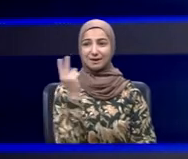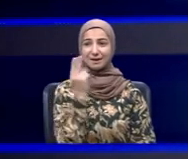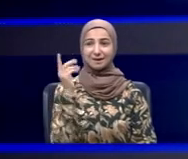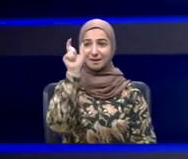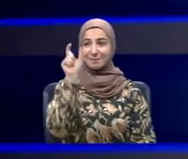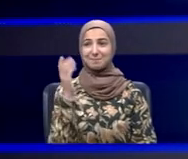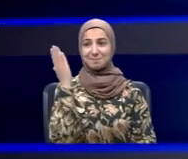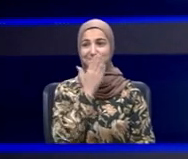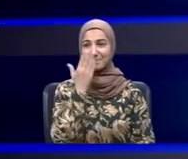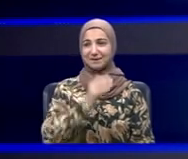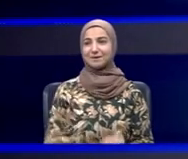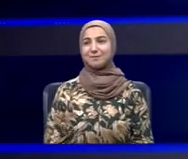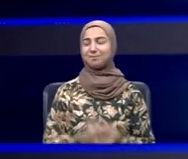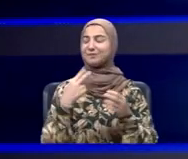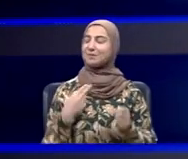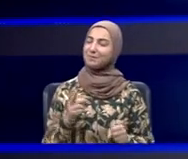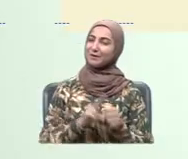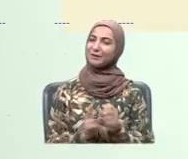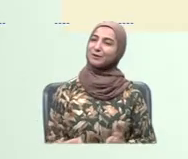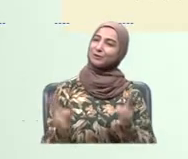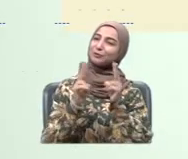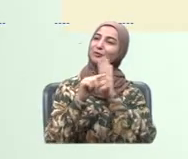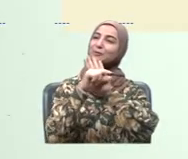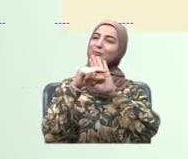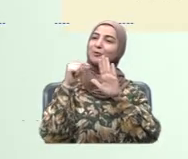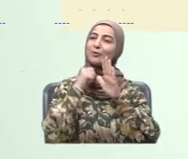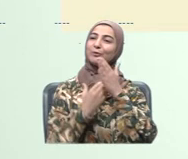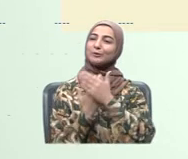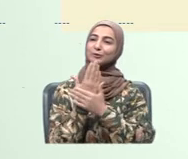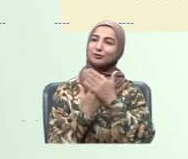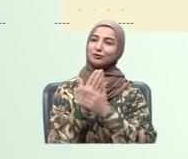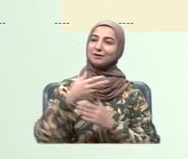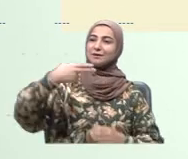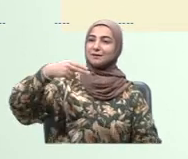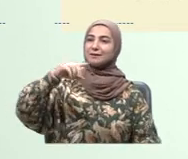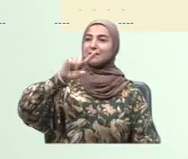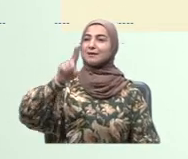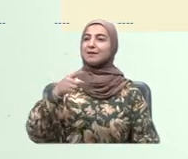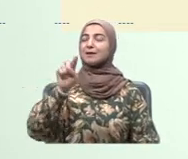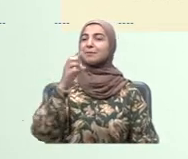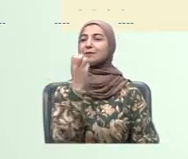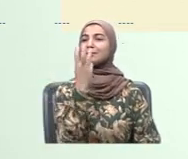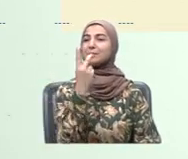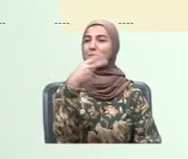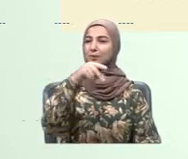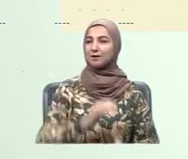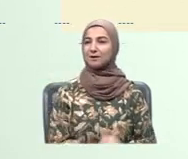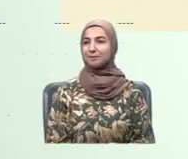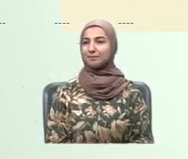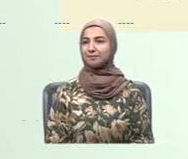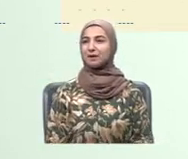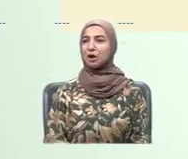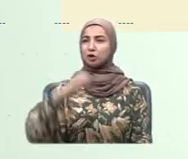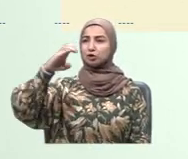نلتقيكم ودرس جديد في مقرر عرب 302 بعنوان جودة